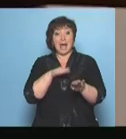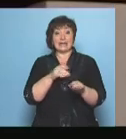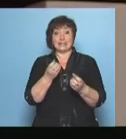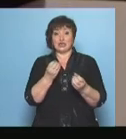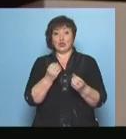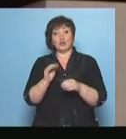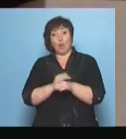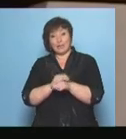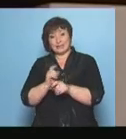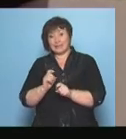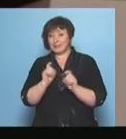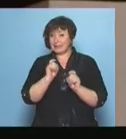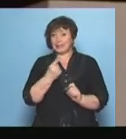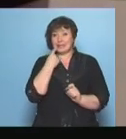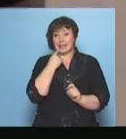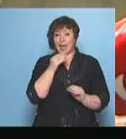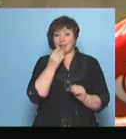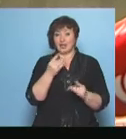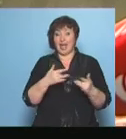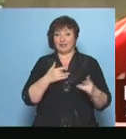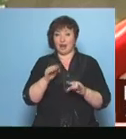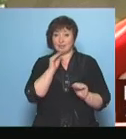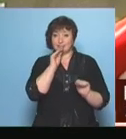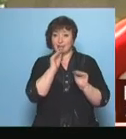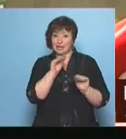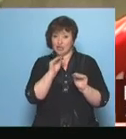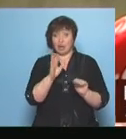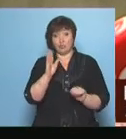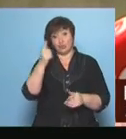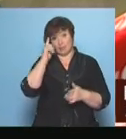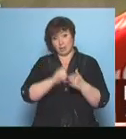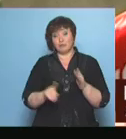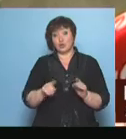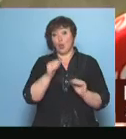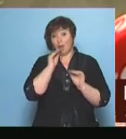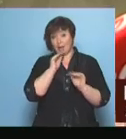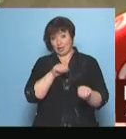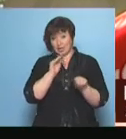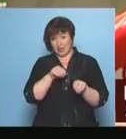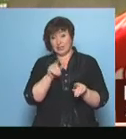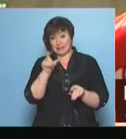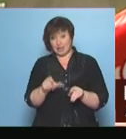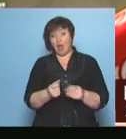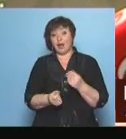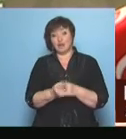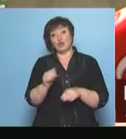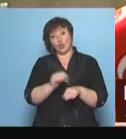зрителей притаились столичные театральные критики. Ну, мы будем надеяться, что критики-то окажутся там добрые,